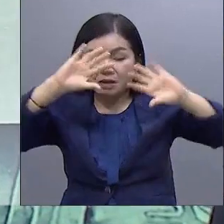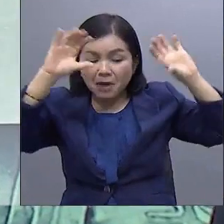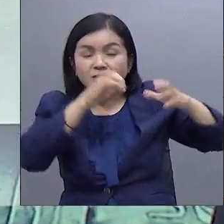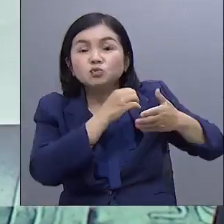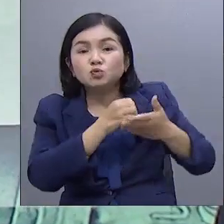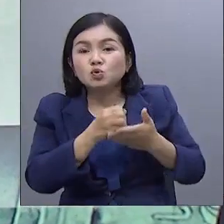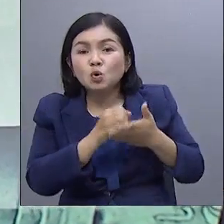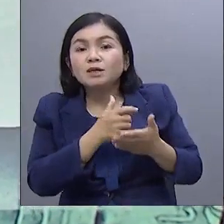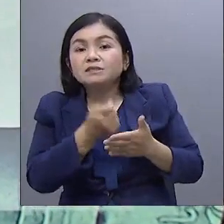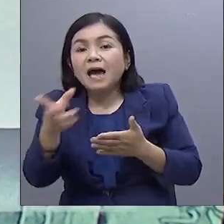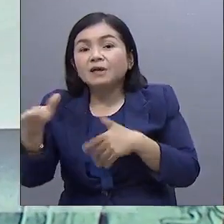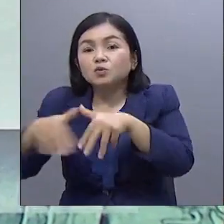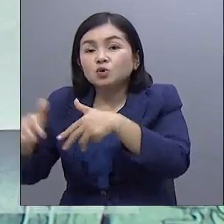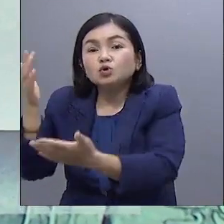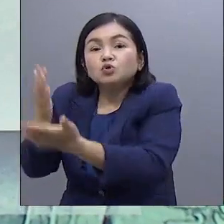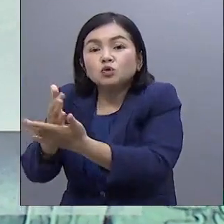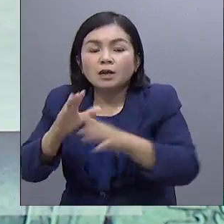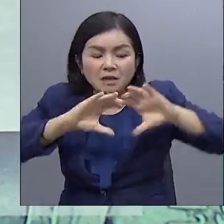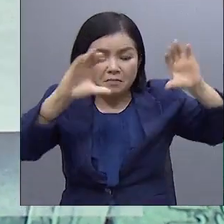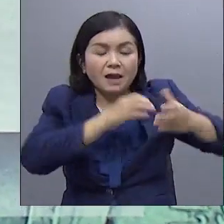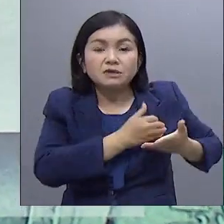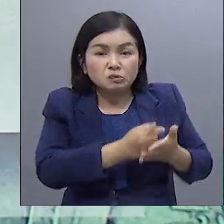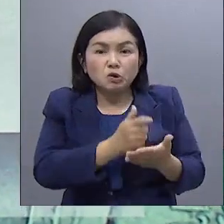าหนี้ในช่วงที่พักหนี้จะต้องใช้เงิน